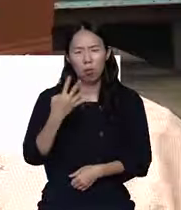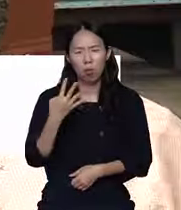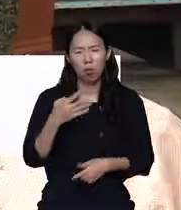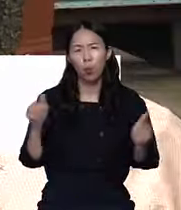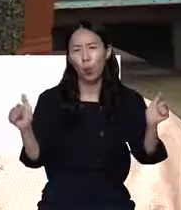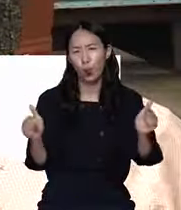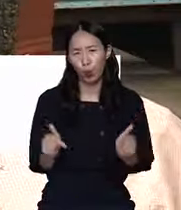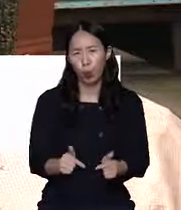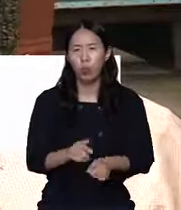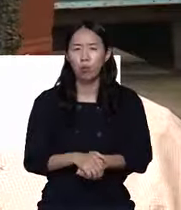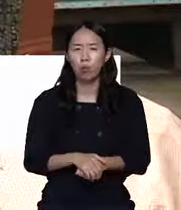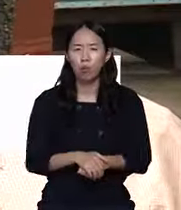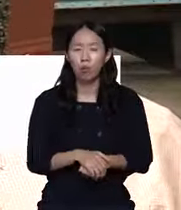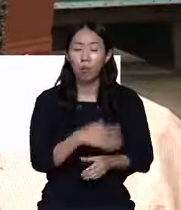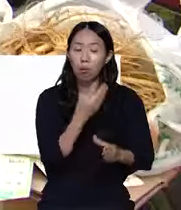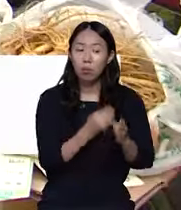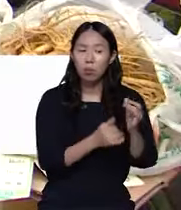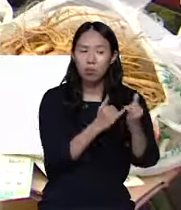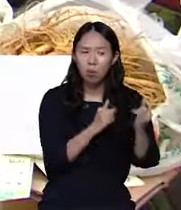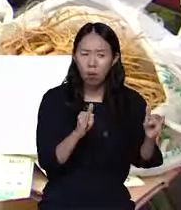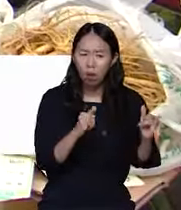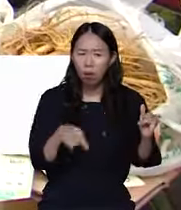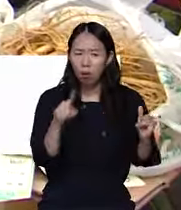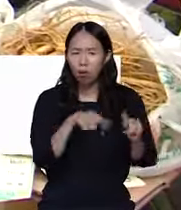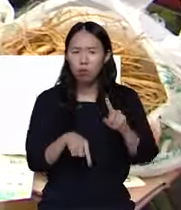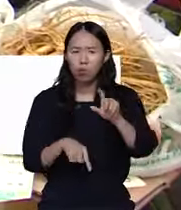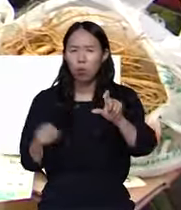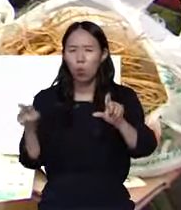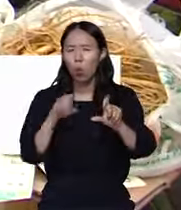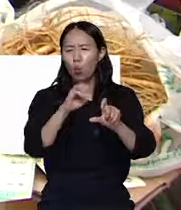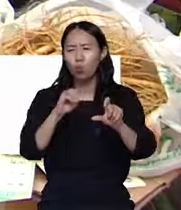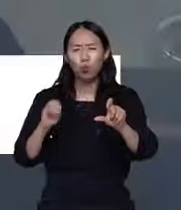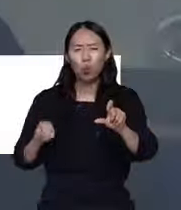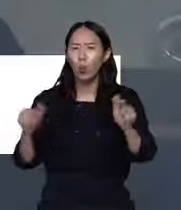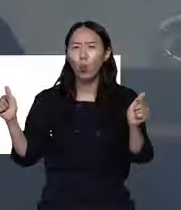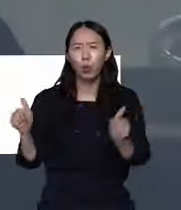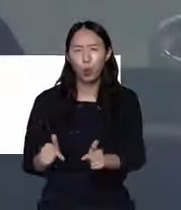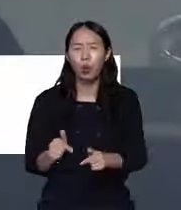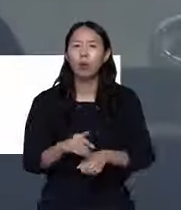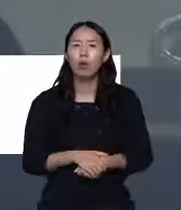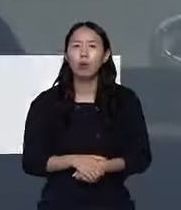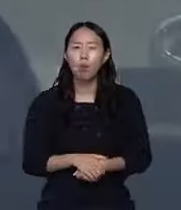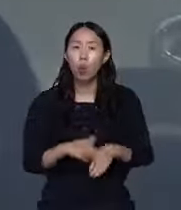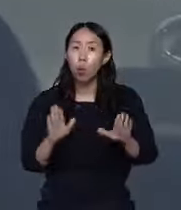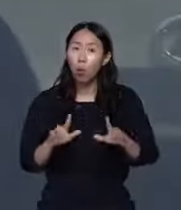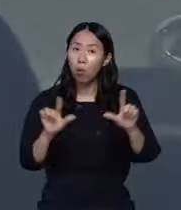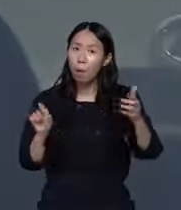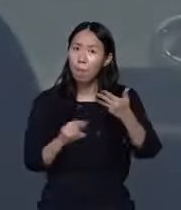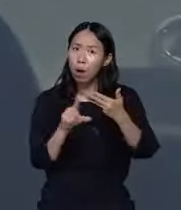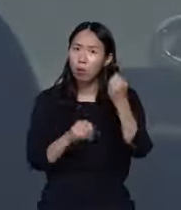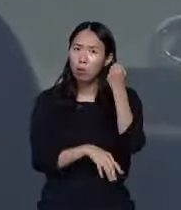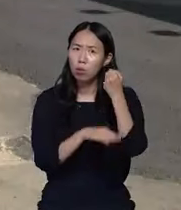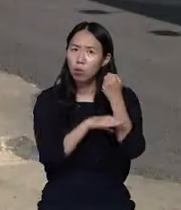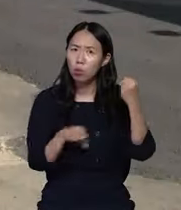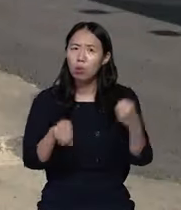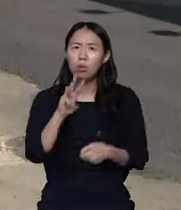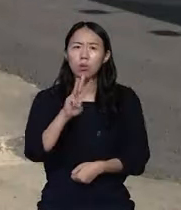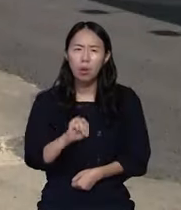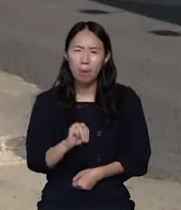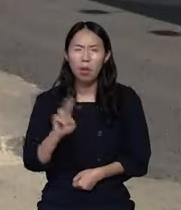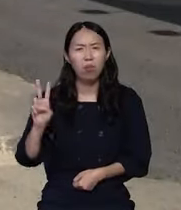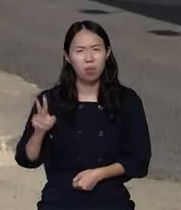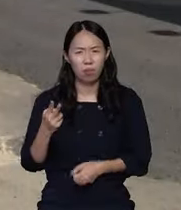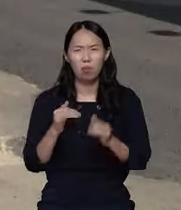감소했습니다 전체 인구 중 15% 10년새 사라진 겁니다 올해 8월 기준 3200여